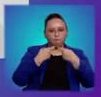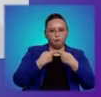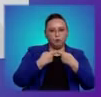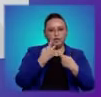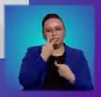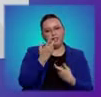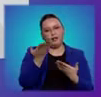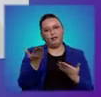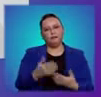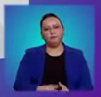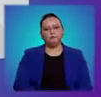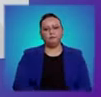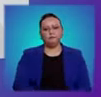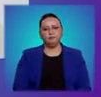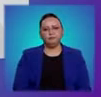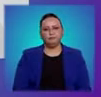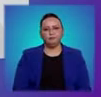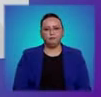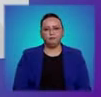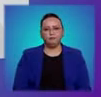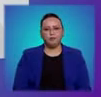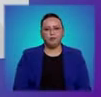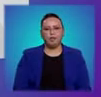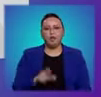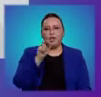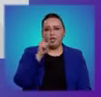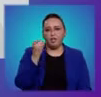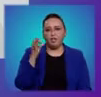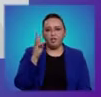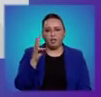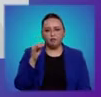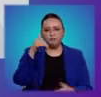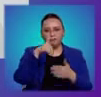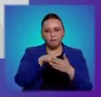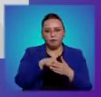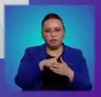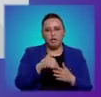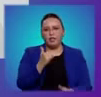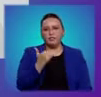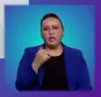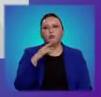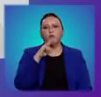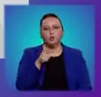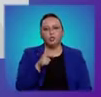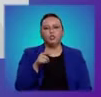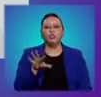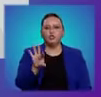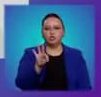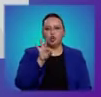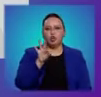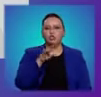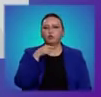буулгасныг харьцуулж хараарай. Тухайн буулгасан ихийнхээ дотроос зарим үгсийг сонгоод